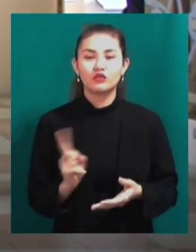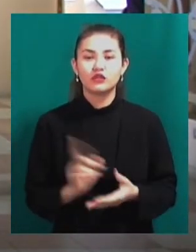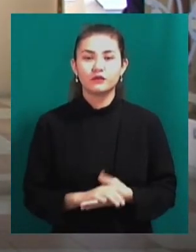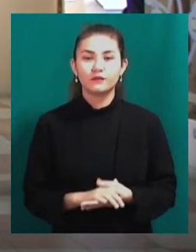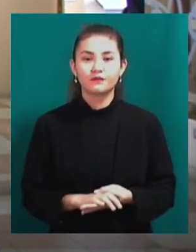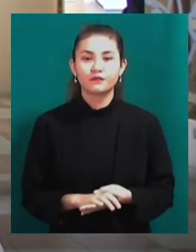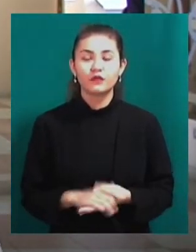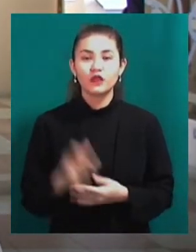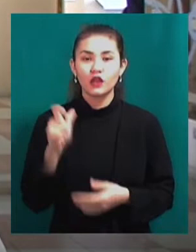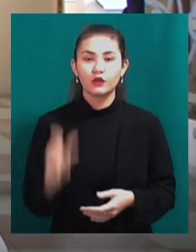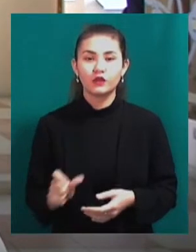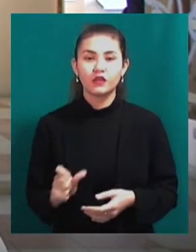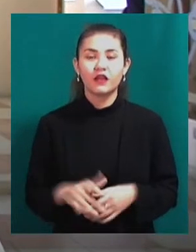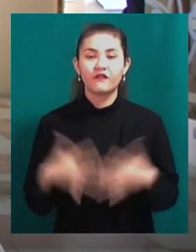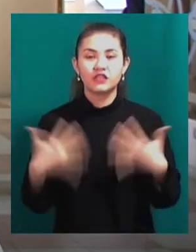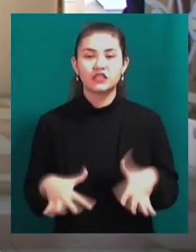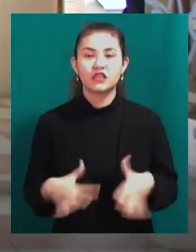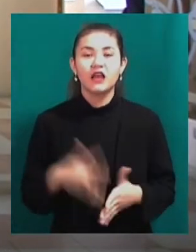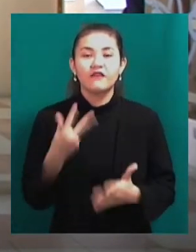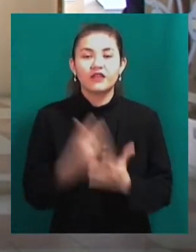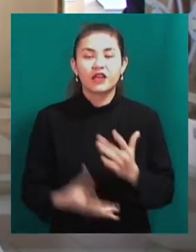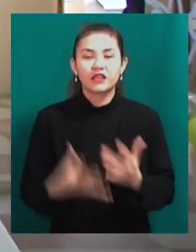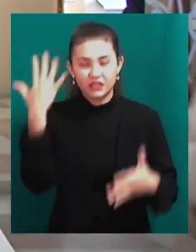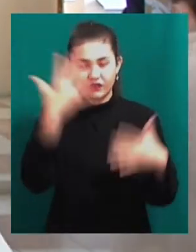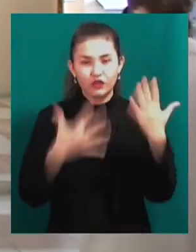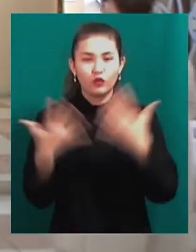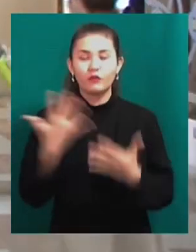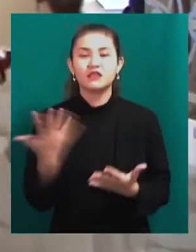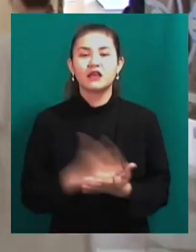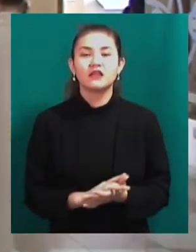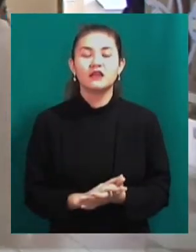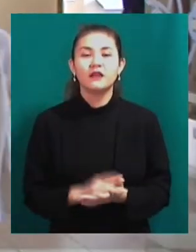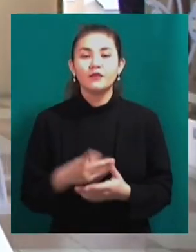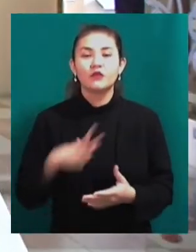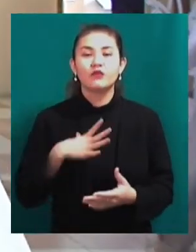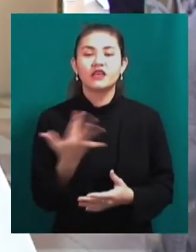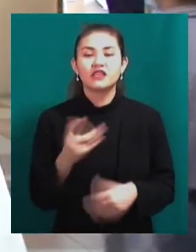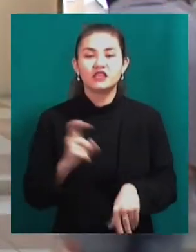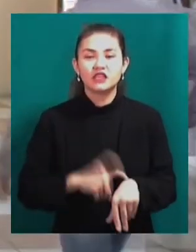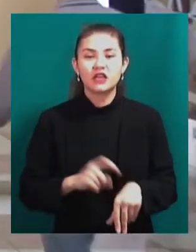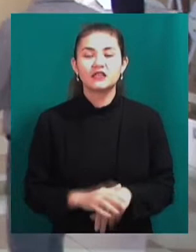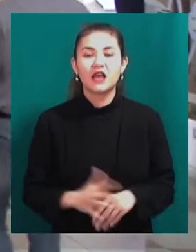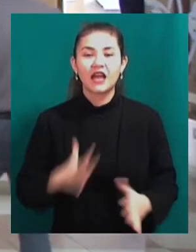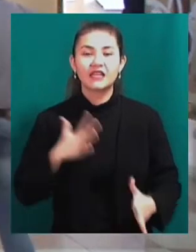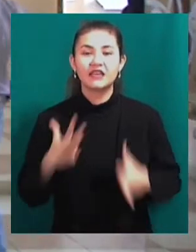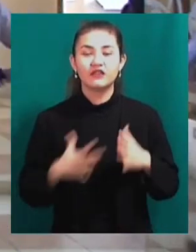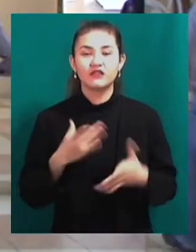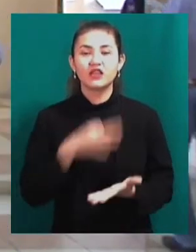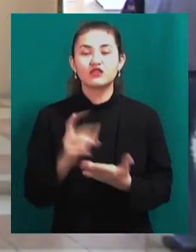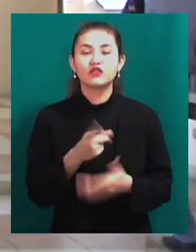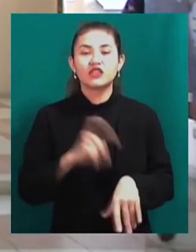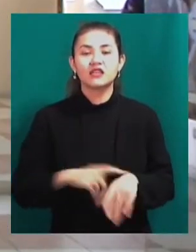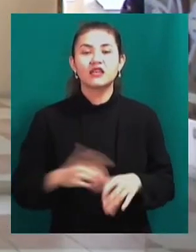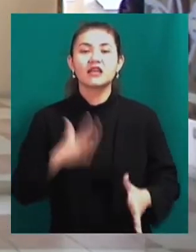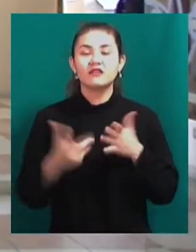людина вже втратила свідомість, але до втрати свідомості в неї був якийсь час активності. І ми кажемо, що цей час активності – це від